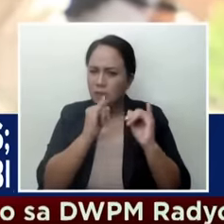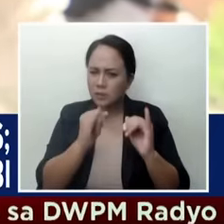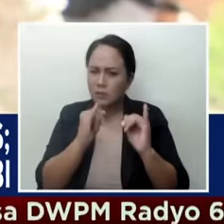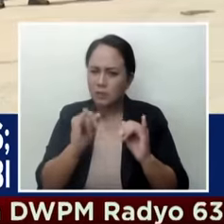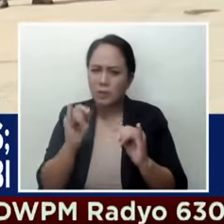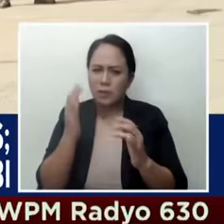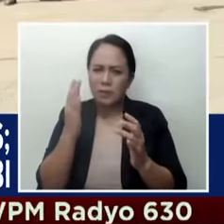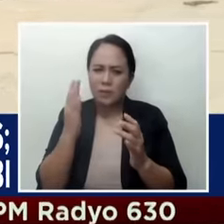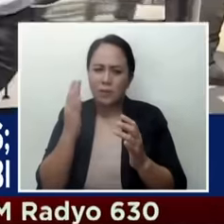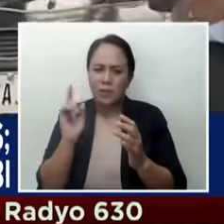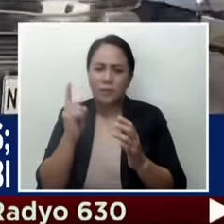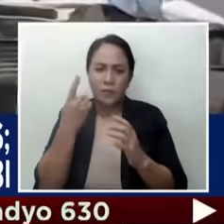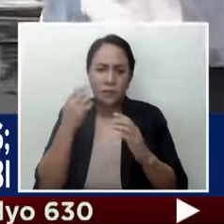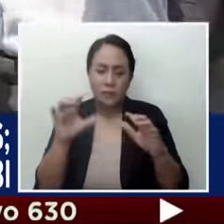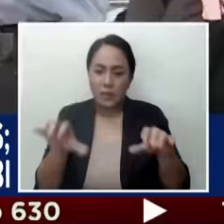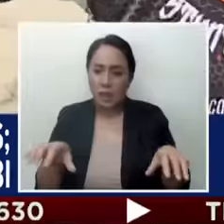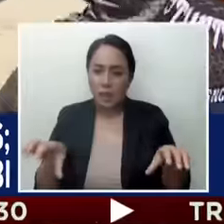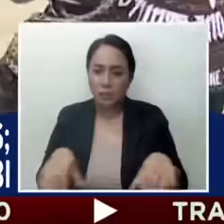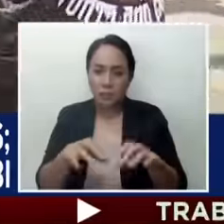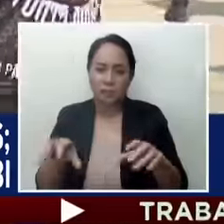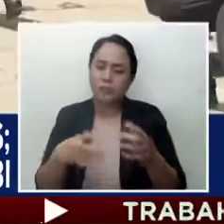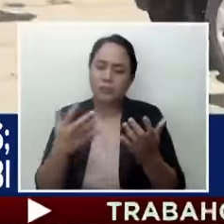ko pa lang to action. Action!